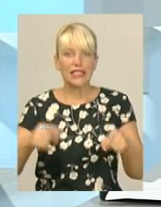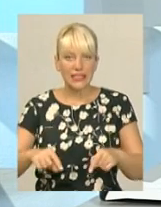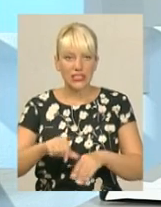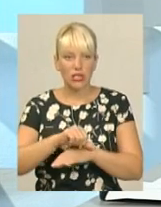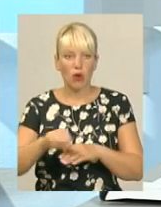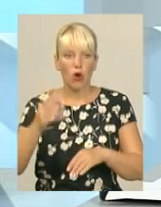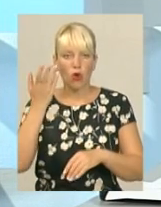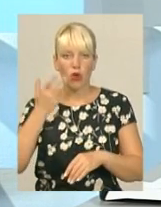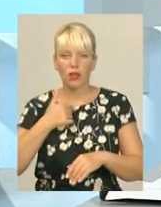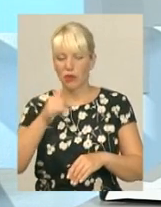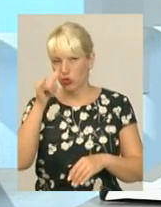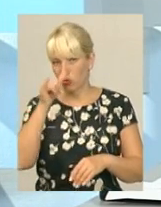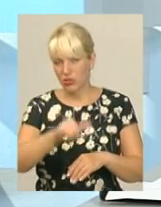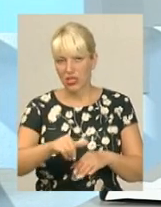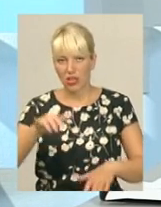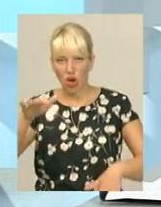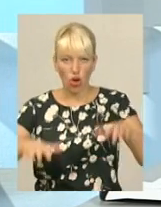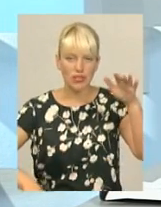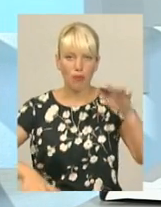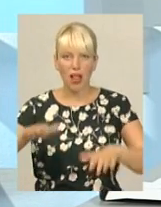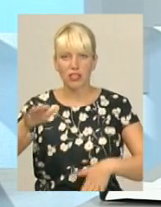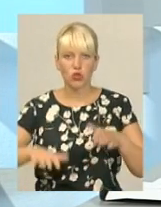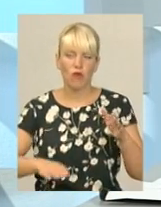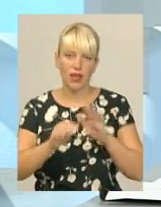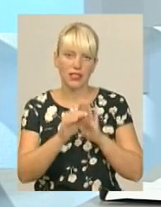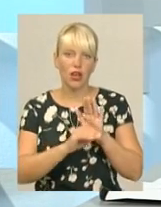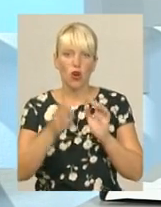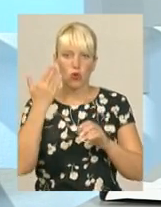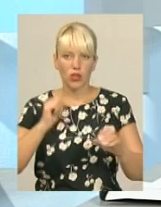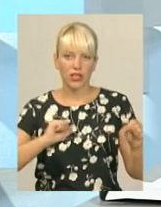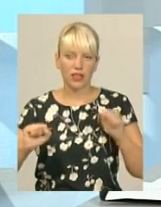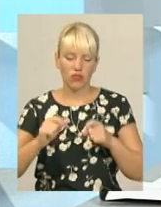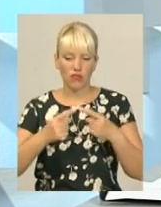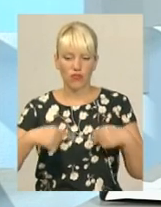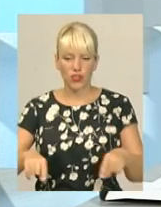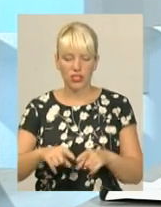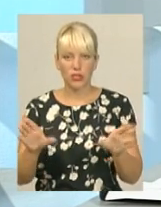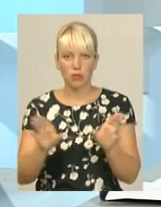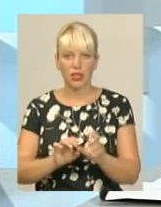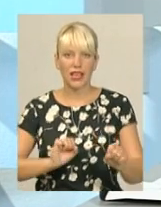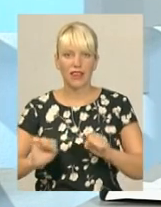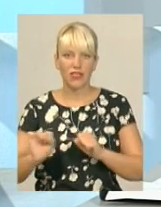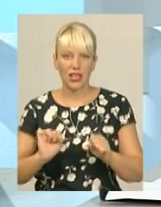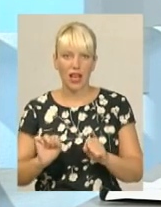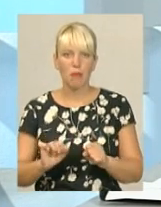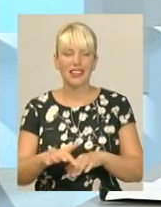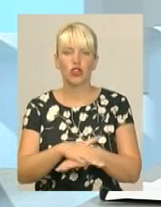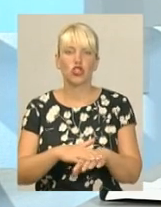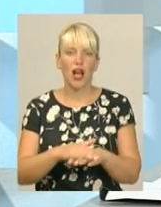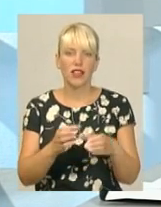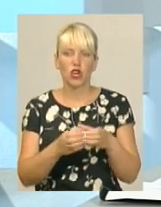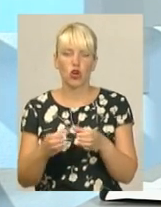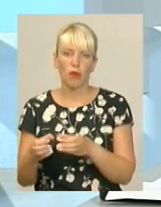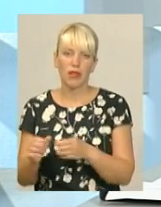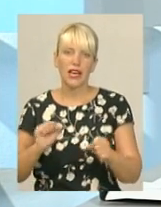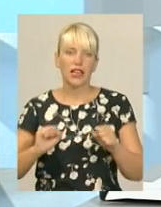допустили розбалансування системи, коли керівників відділів та відділень на місцях спільно з керівниками територіальних громад, керівниками